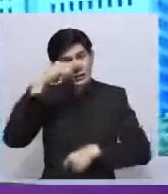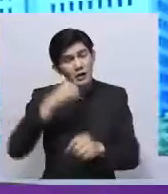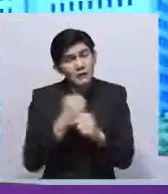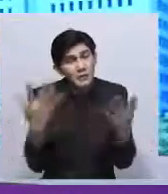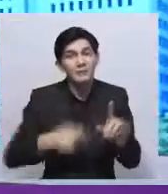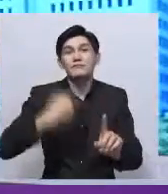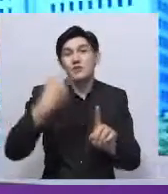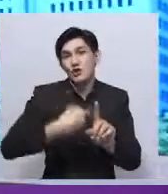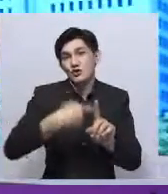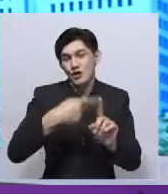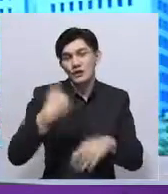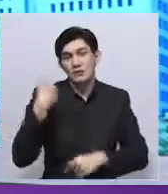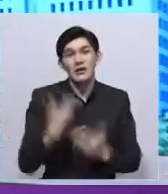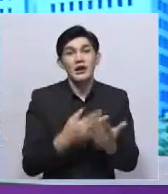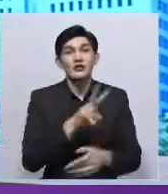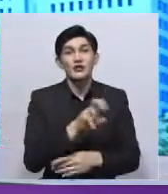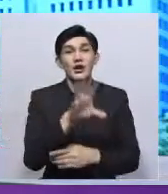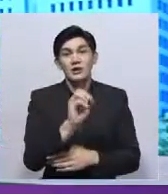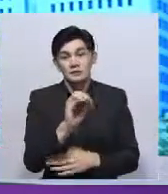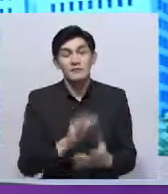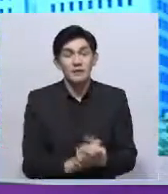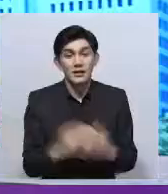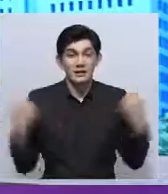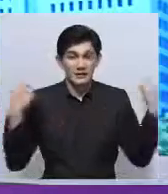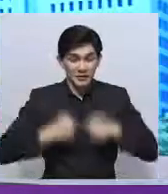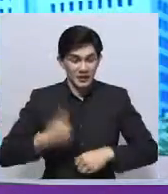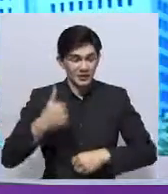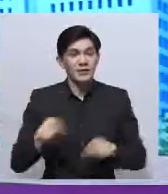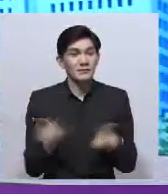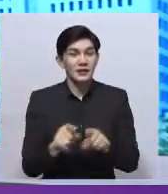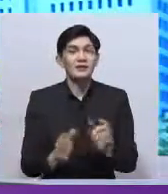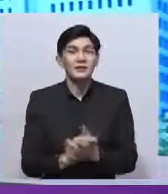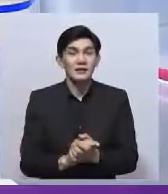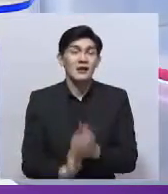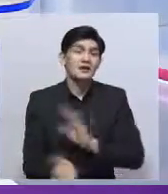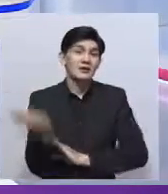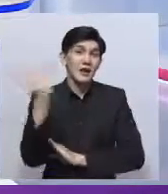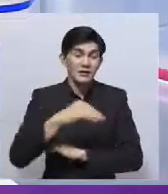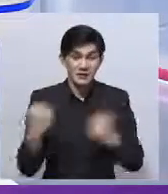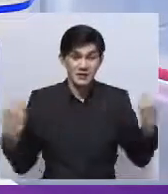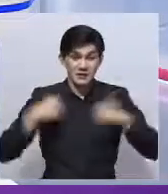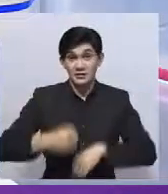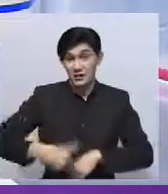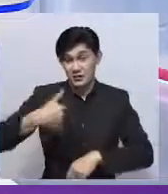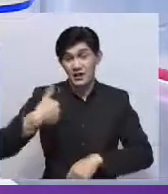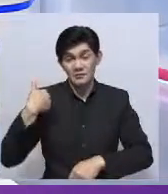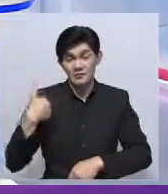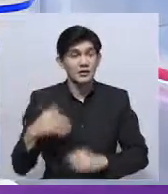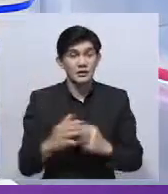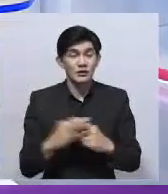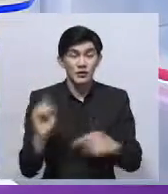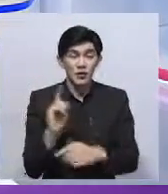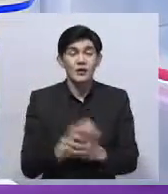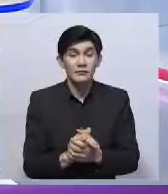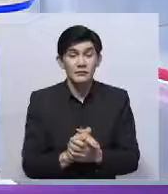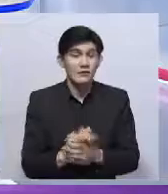ที่นั่นก็มีให้เช่าเหมือนกัน250บาทไปแต่งได้เป็น ทั้งวันเลยนะ ใส่ได้ทั้งวันค่ะแต่งกายมีครบหมดนะค